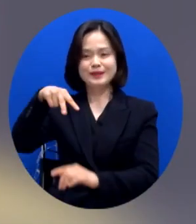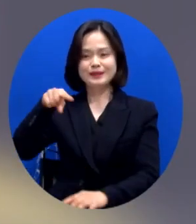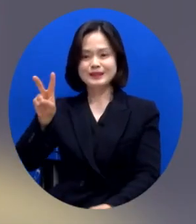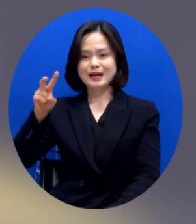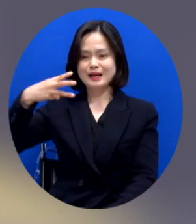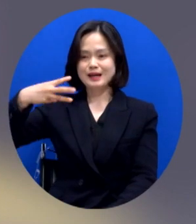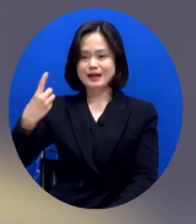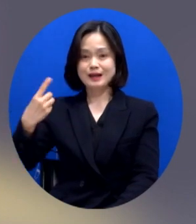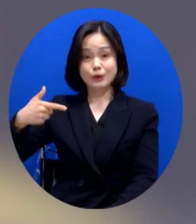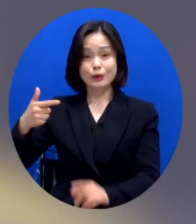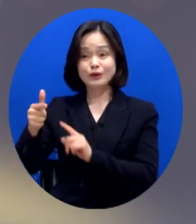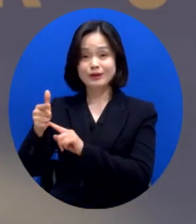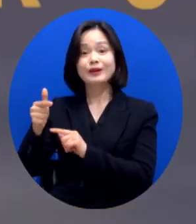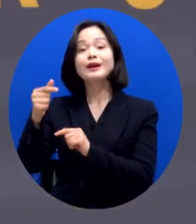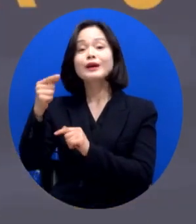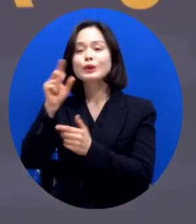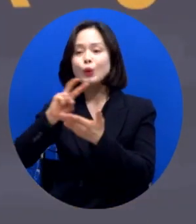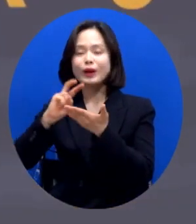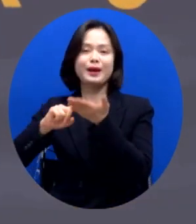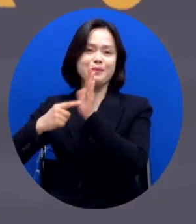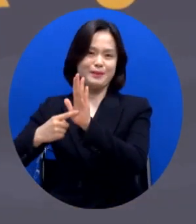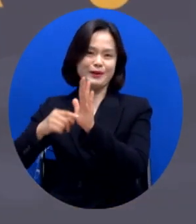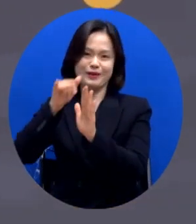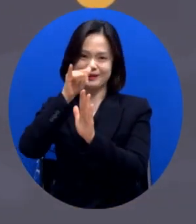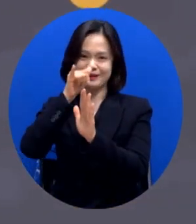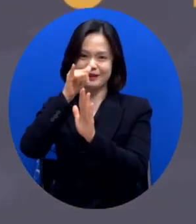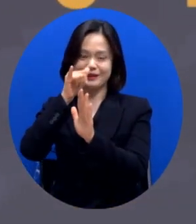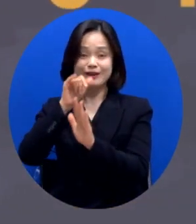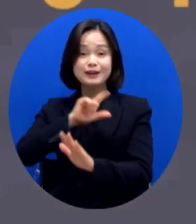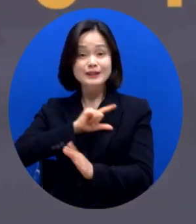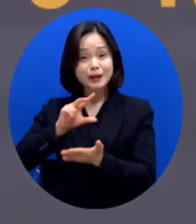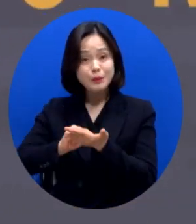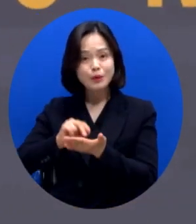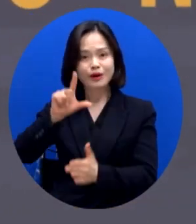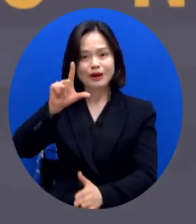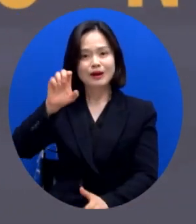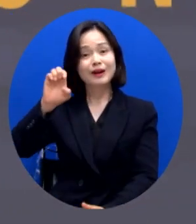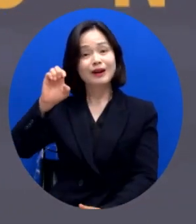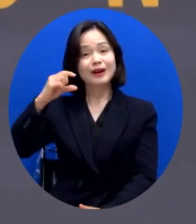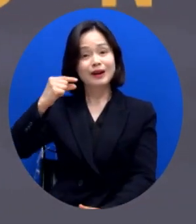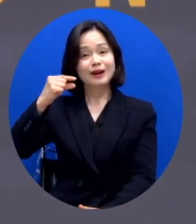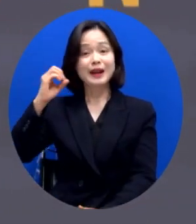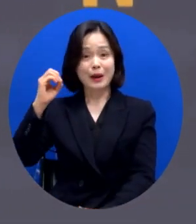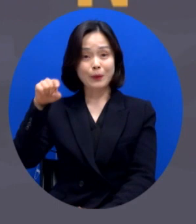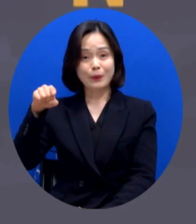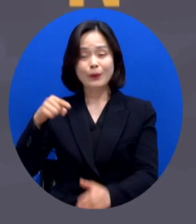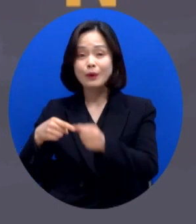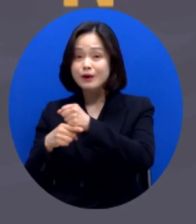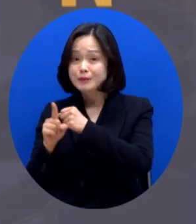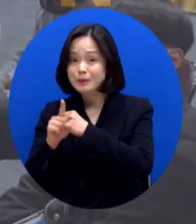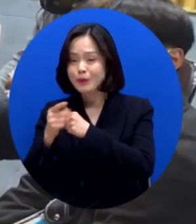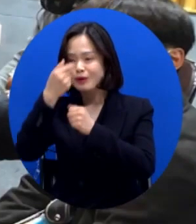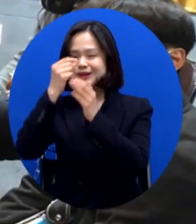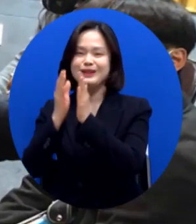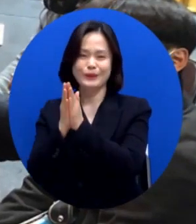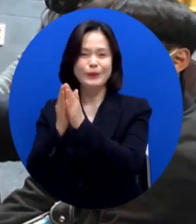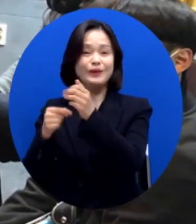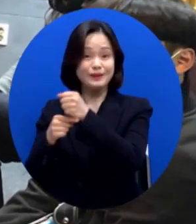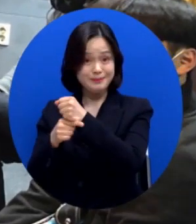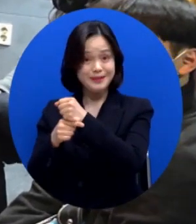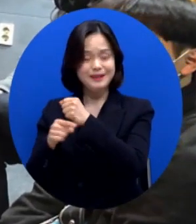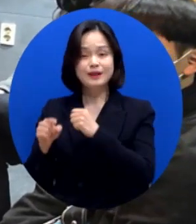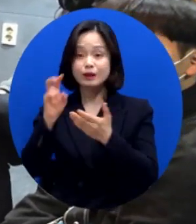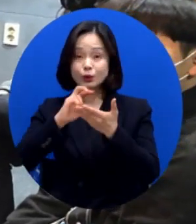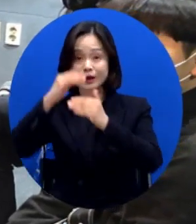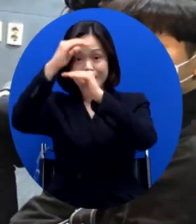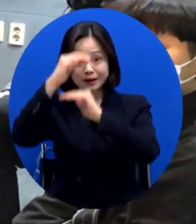레고를 발표했습니다. 레고는 우간다 북부 랑이 부족의 방언인 랑우어로 기도를 의미합니다. 노래에는 새로운